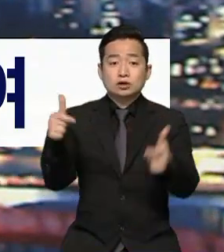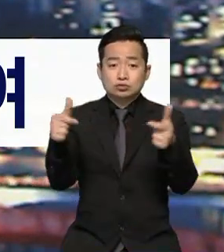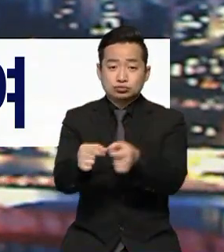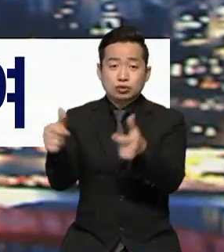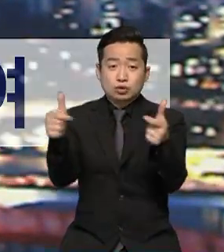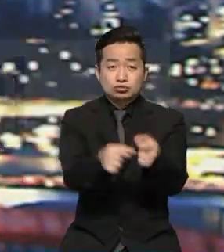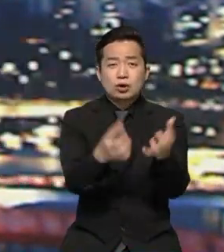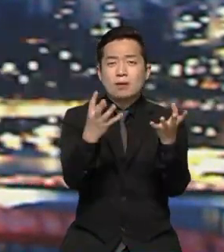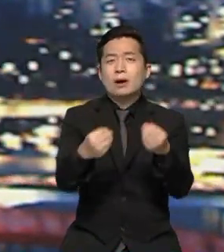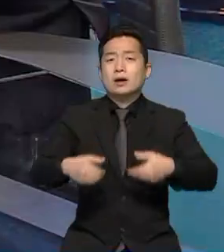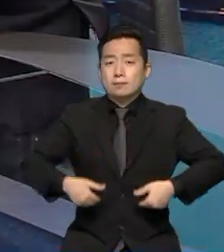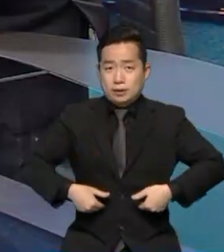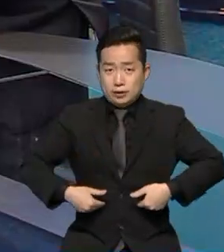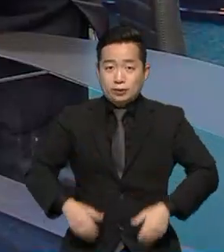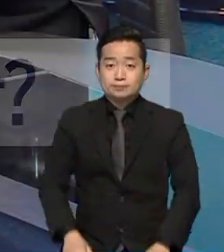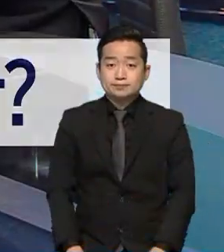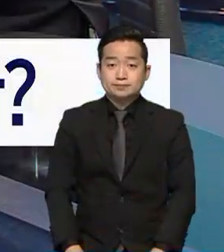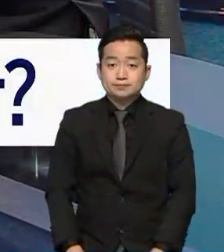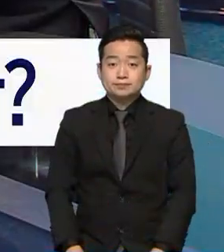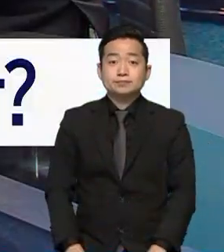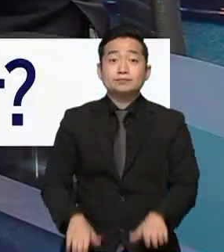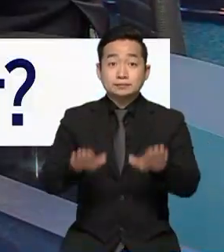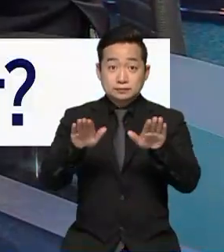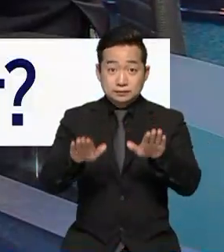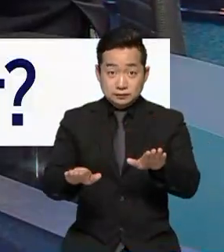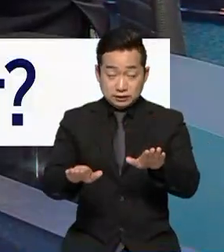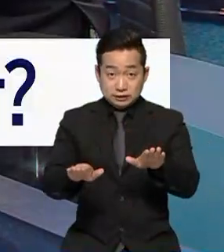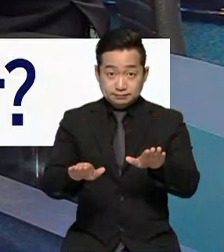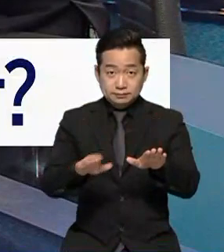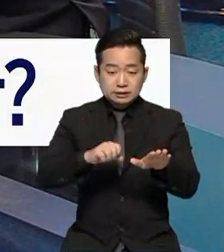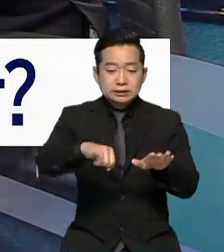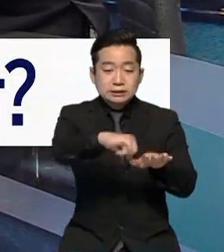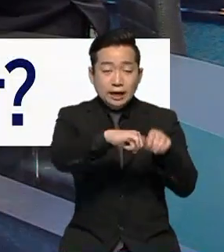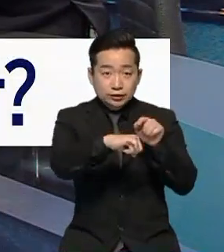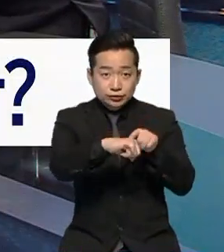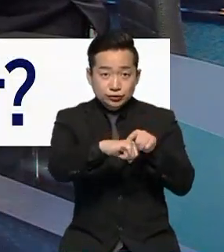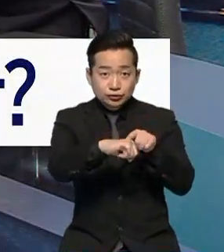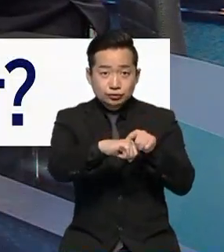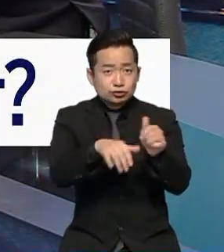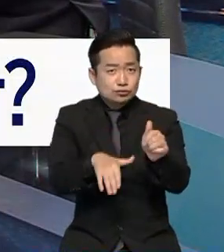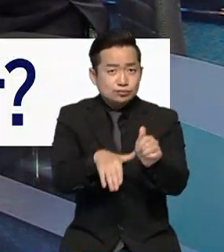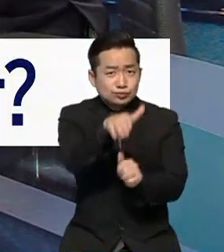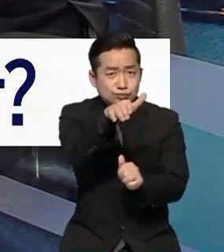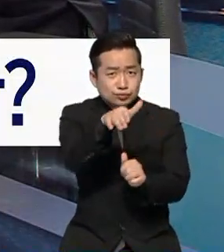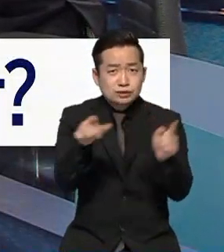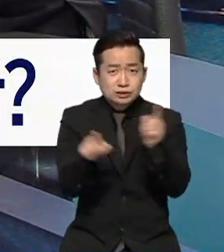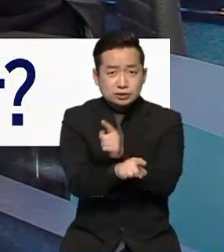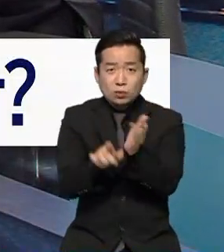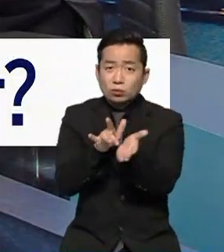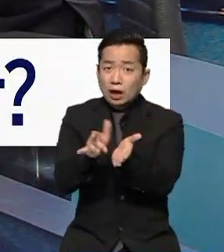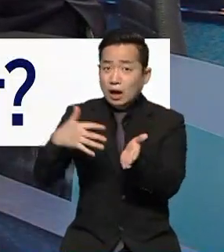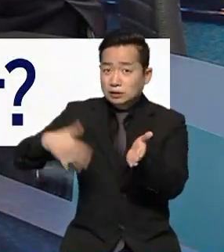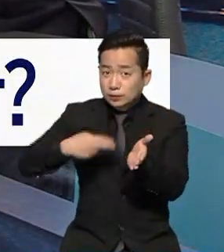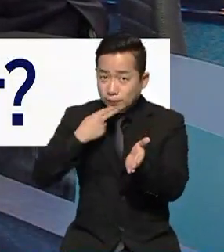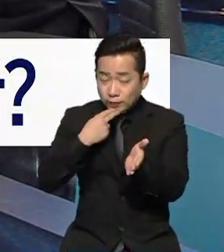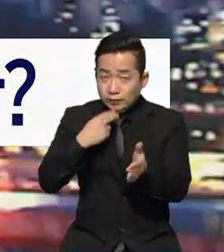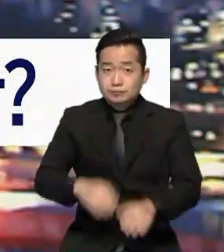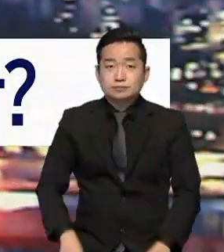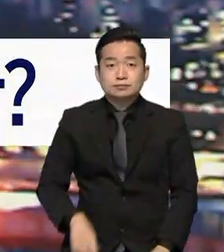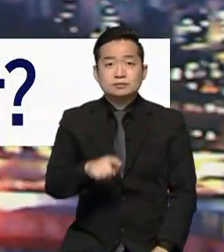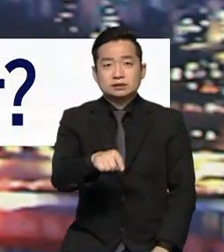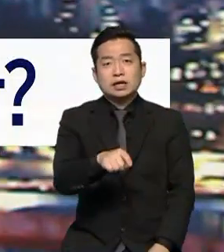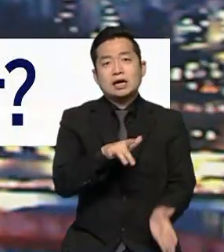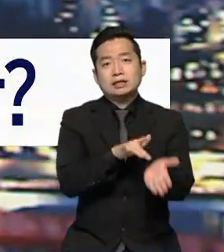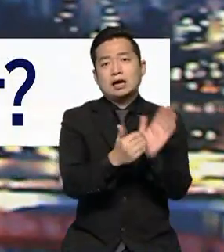더 많다는 겁니다 그럼 지금으로서는이 세균을 잡을 수 있는 새로운 약이라든지 뭐 치료법은 아직 없는 겁니까 다재 내성균